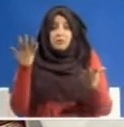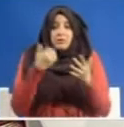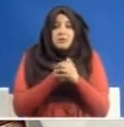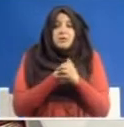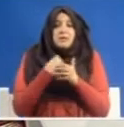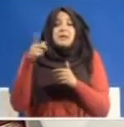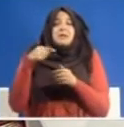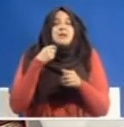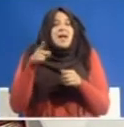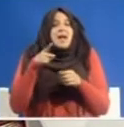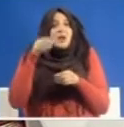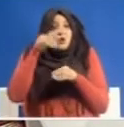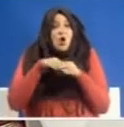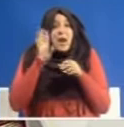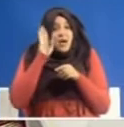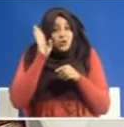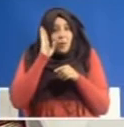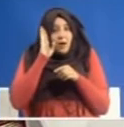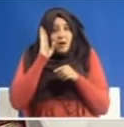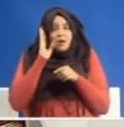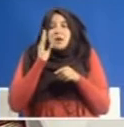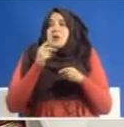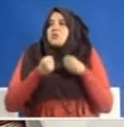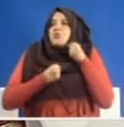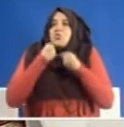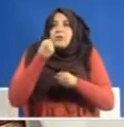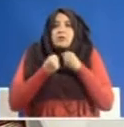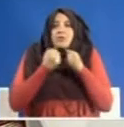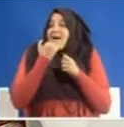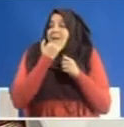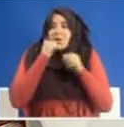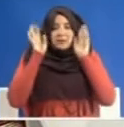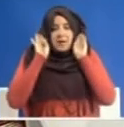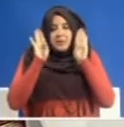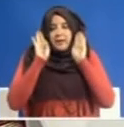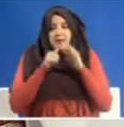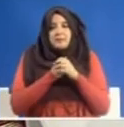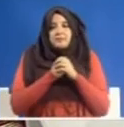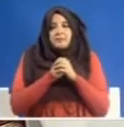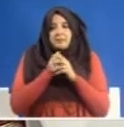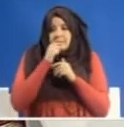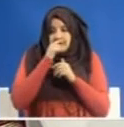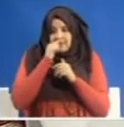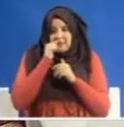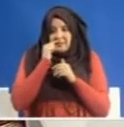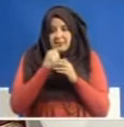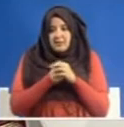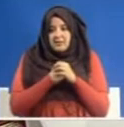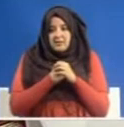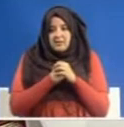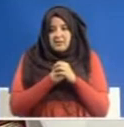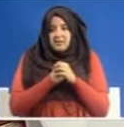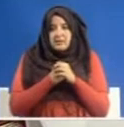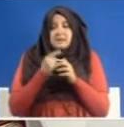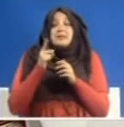حياتنا الزوجيه داخل الغرفه فقط لا احد يعلم بسبب استهزائه للصلاه فهو يلعب بها والله يا استاذ